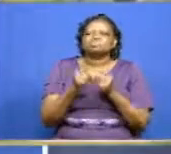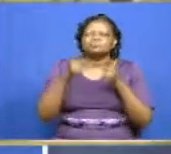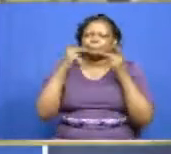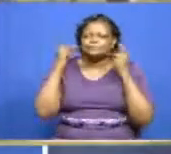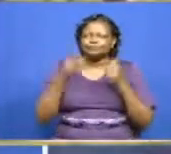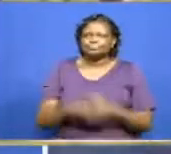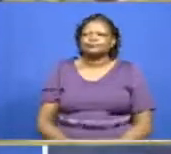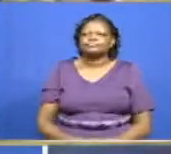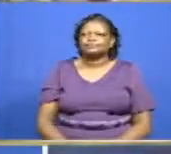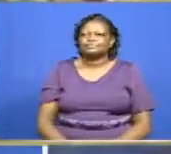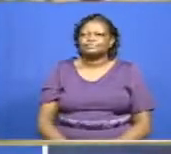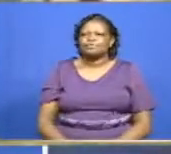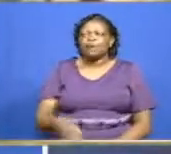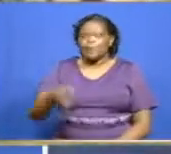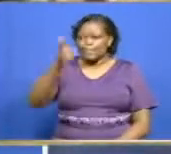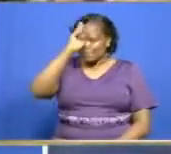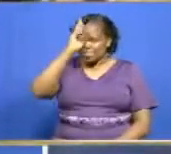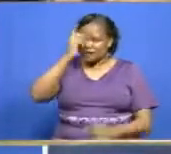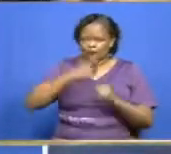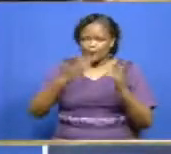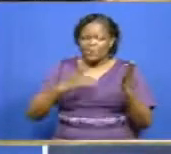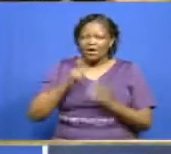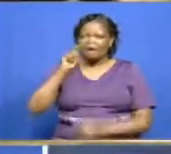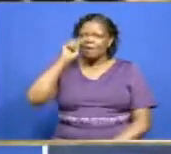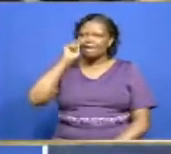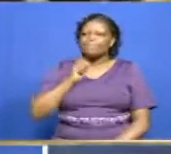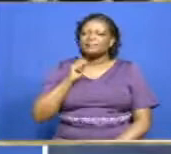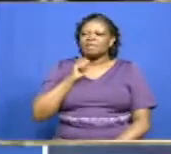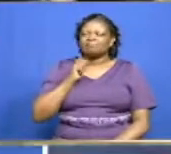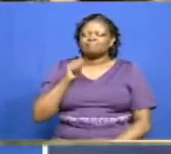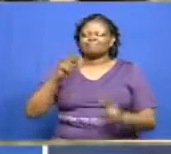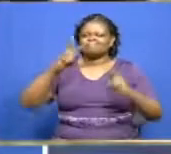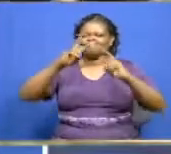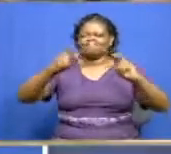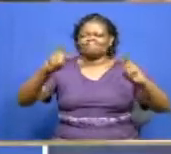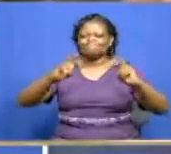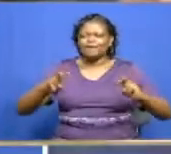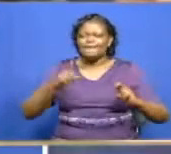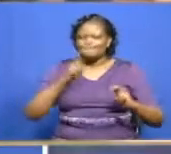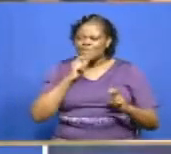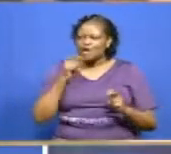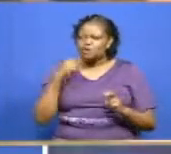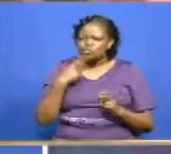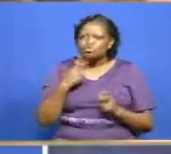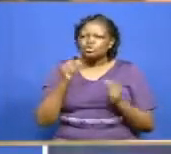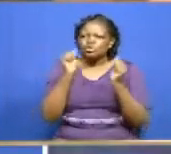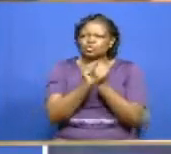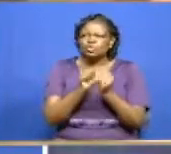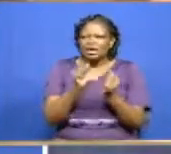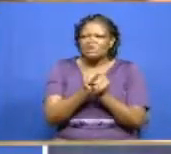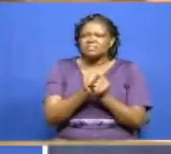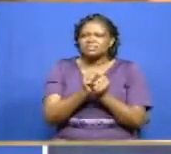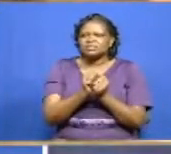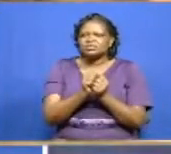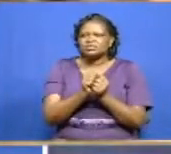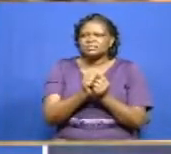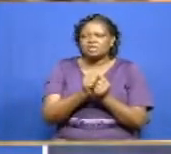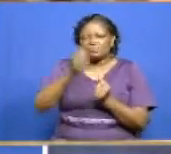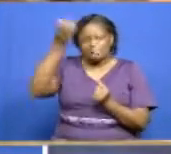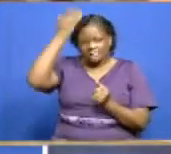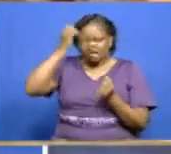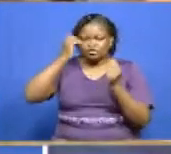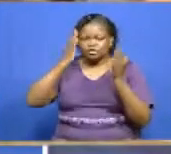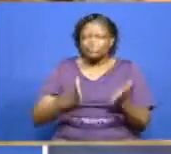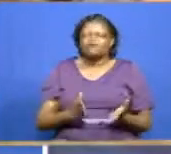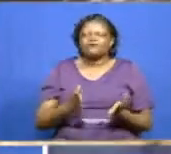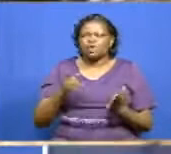Maafisa wa polisi katika eneo la Kabete wanamsaka mwanaume anayeaminika kutangamana na dereva wa teksi ambaye mwili wake